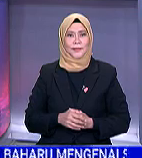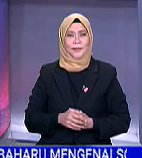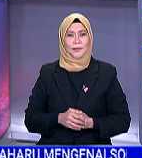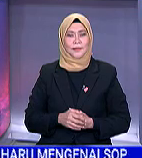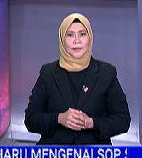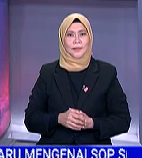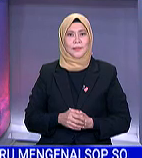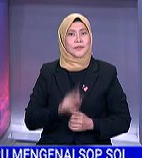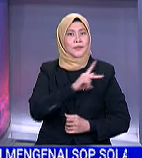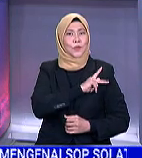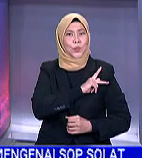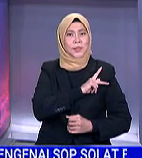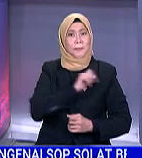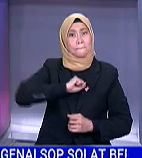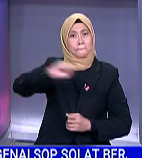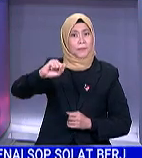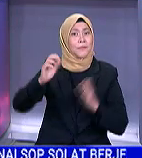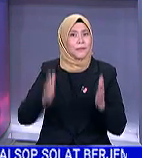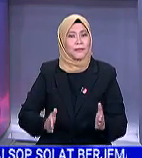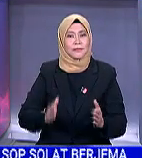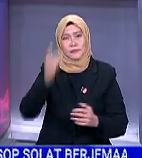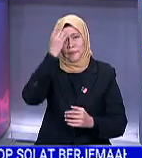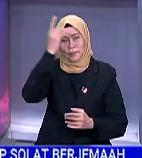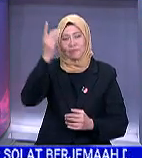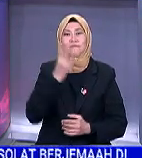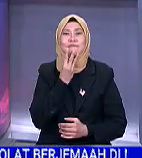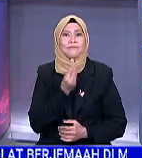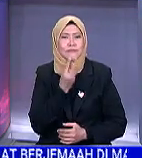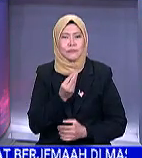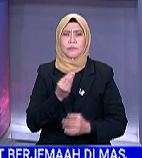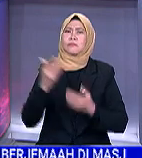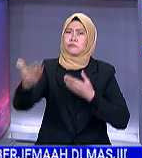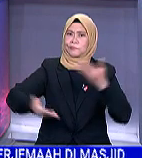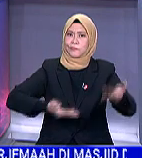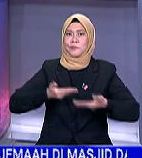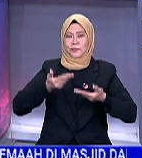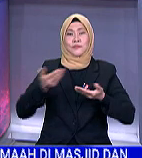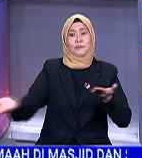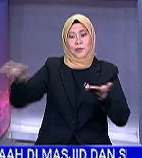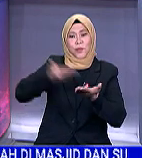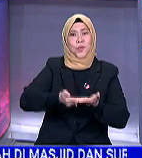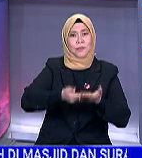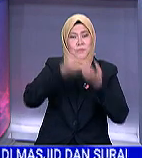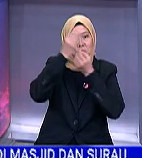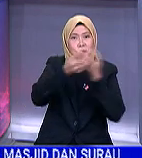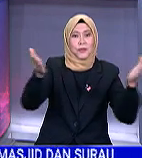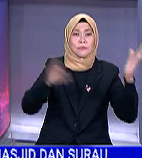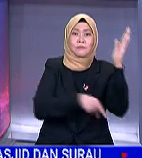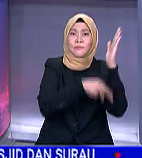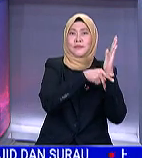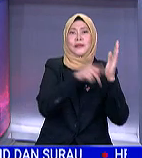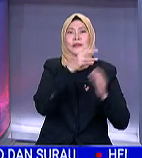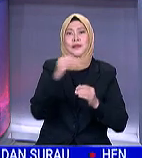Hai sementara itu ketua pembangkang Datuk Seri Anwar Ibrahim mengadukan pengumuman tawuran transformasi paling mendan